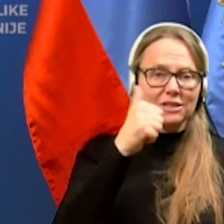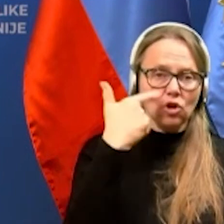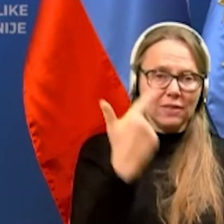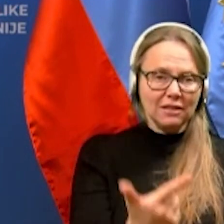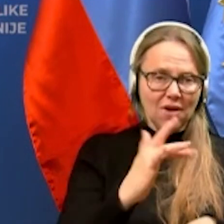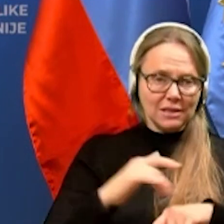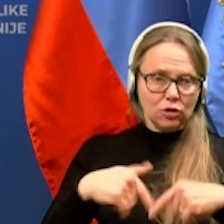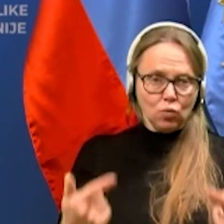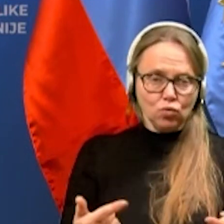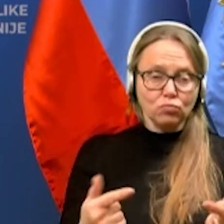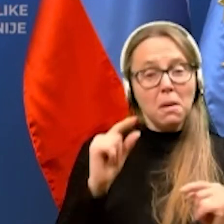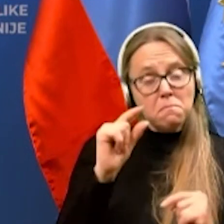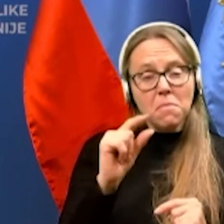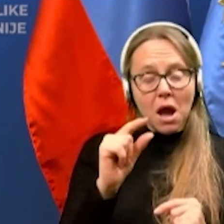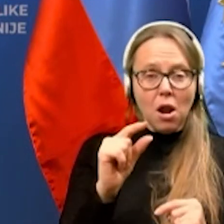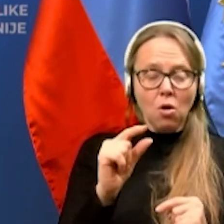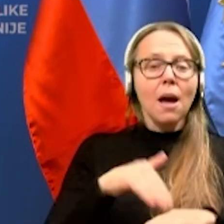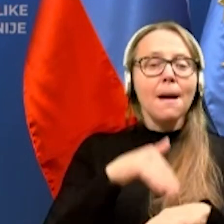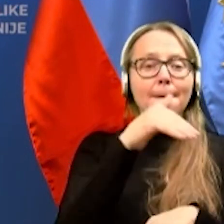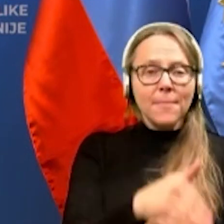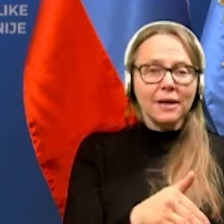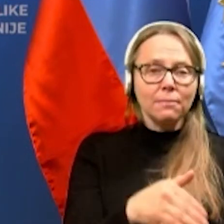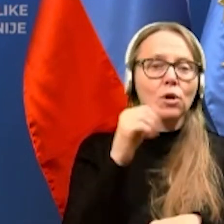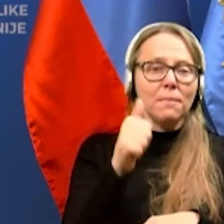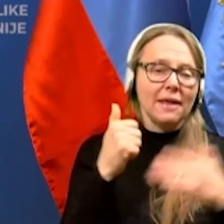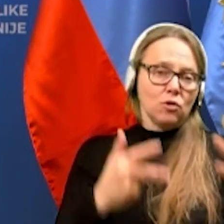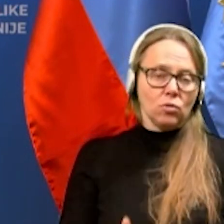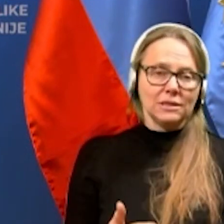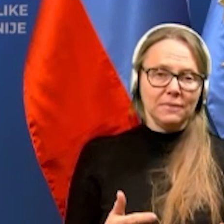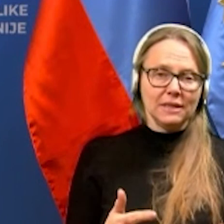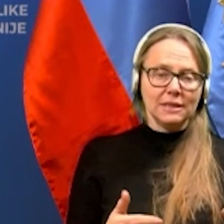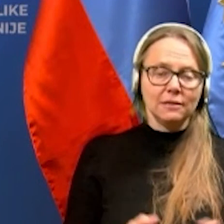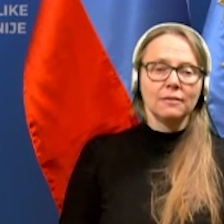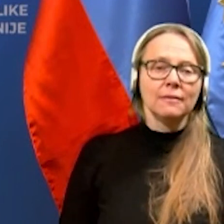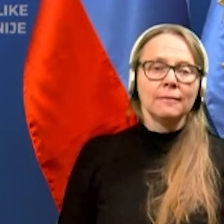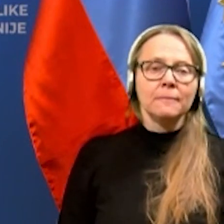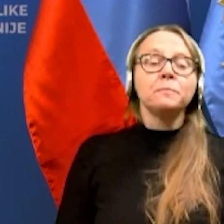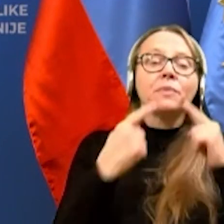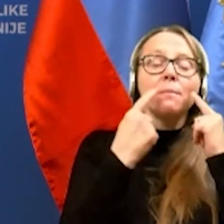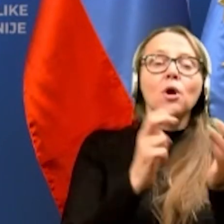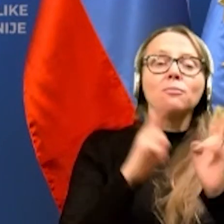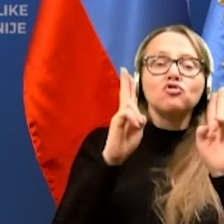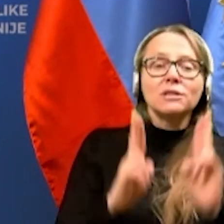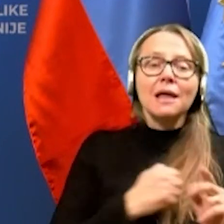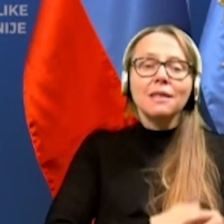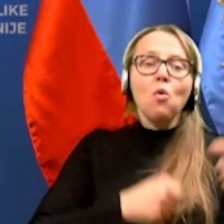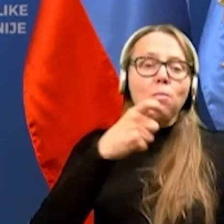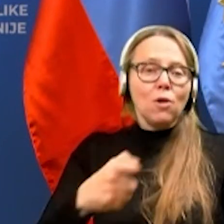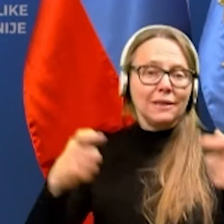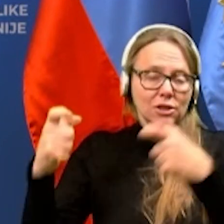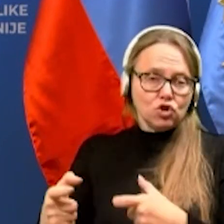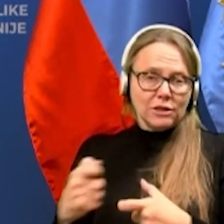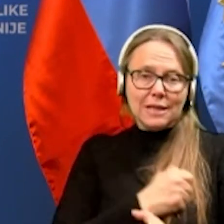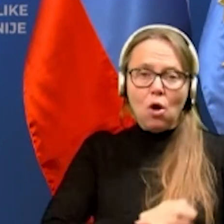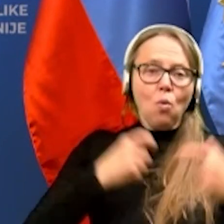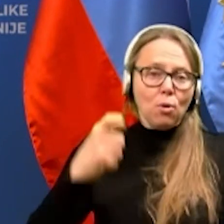okužb, relativno malo, Maribor pa 81. Poglejmo še stanje v bolnišnicah. V bolnišnicah